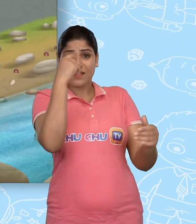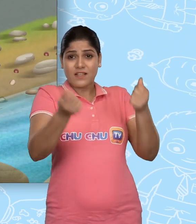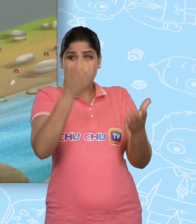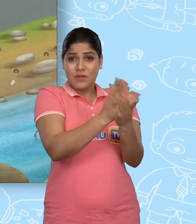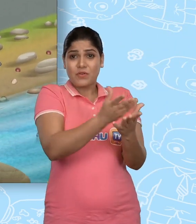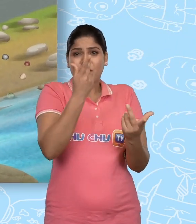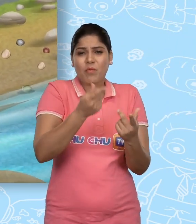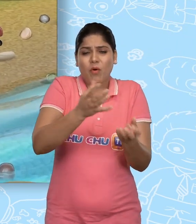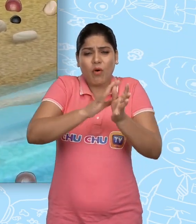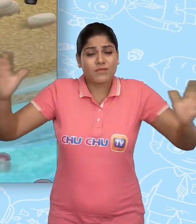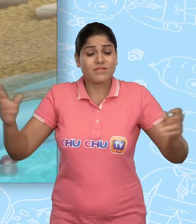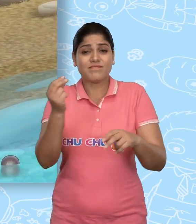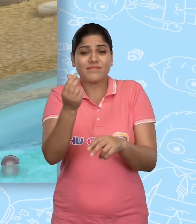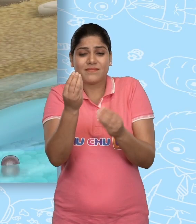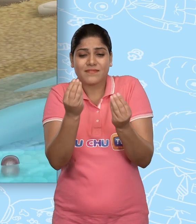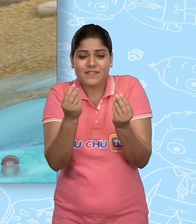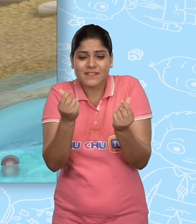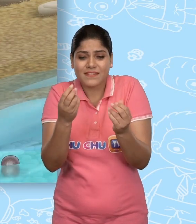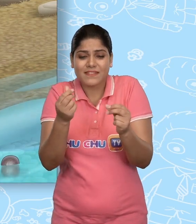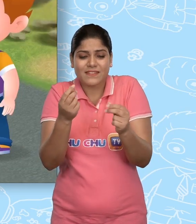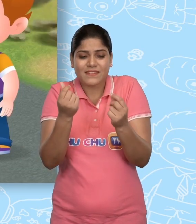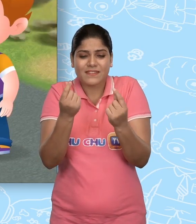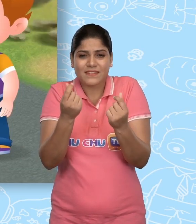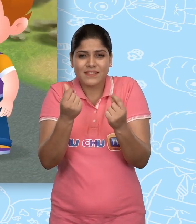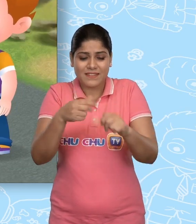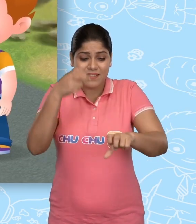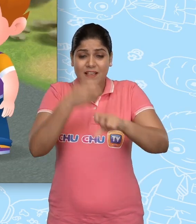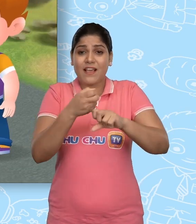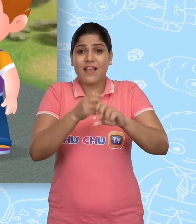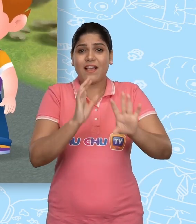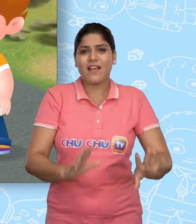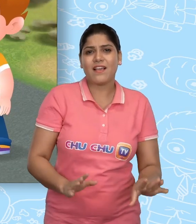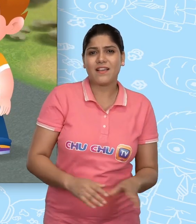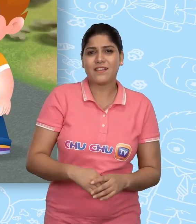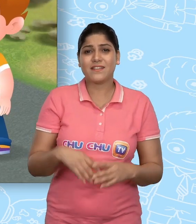रोकी। वहाँ बहुत सारे चिकने कंकड़ थे